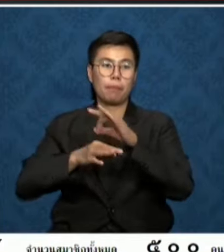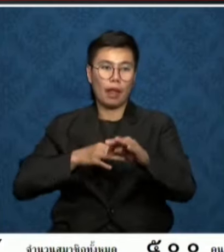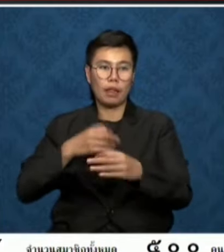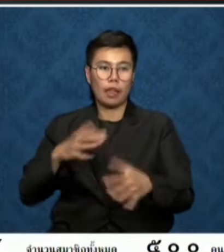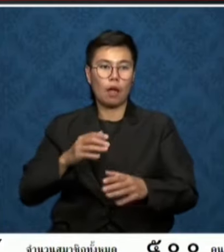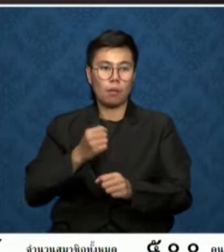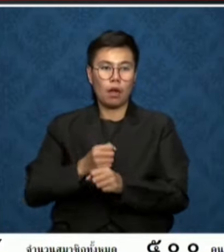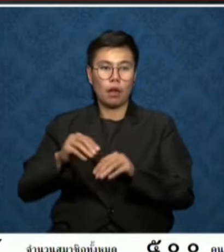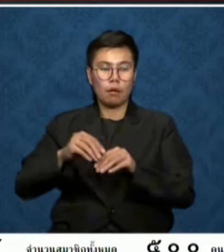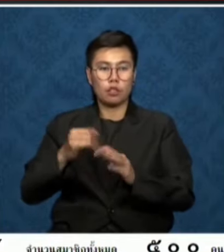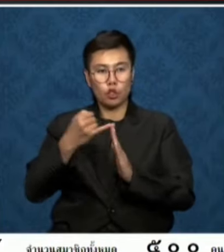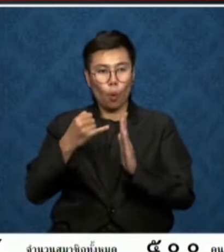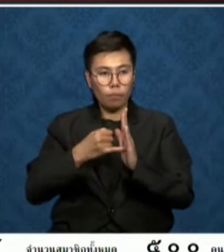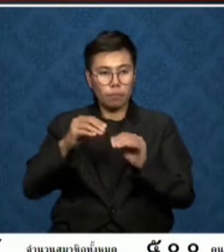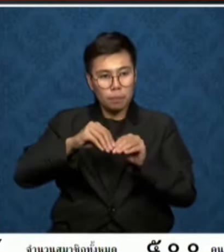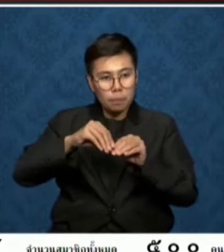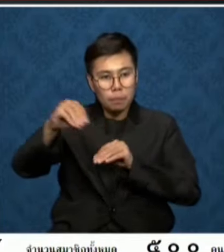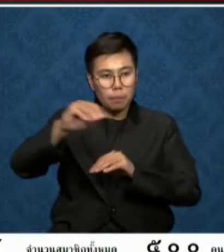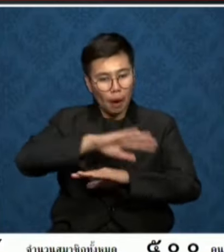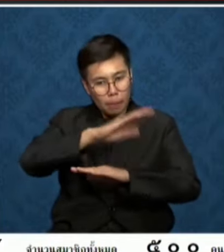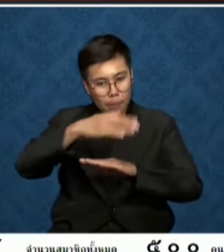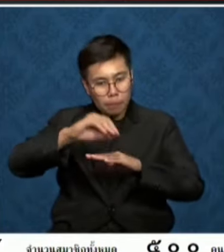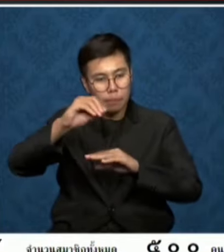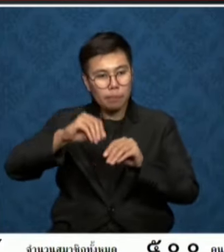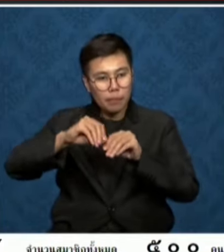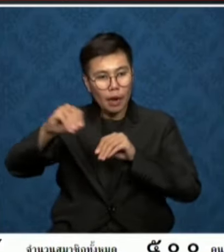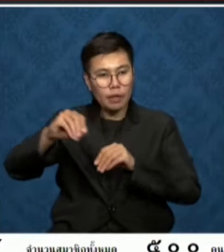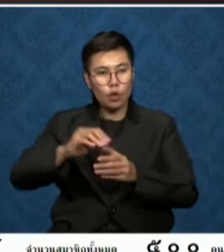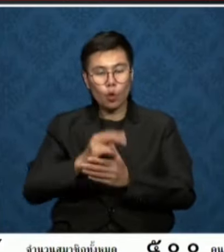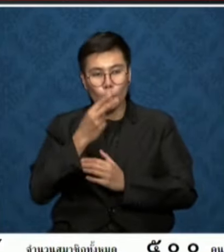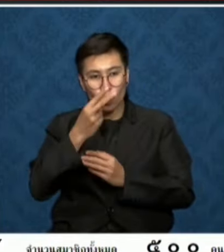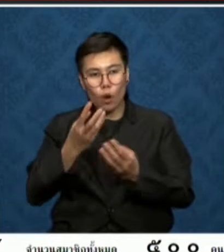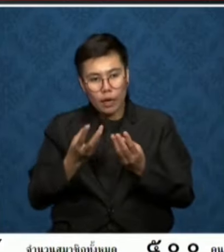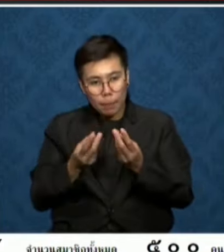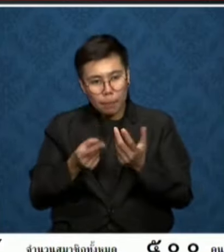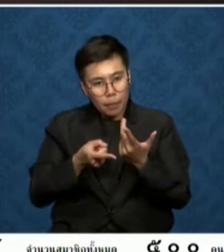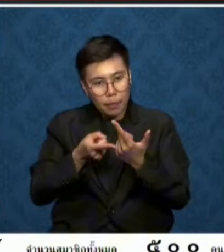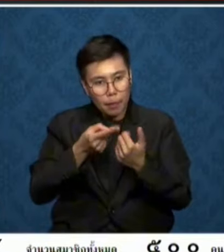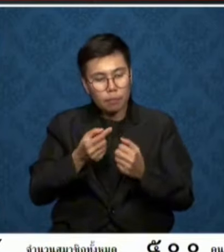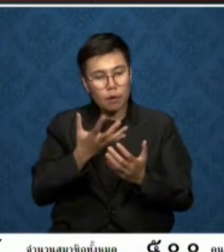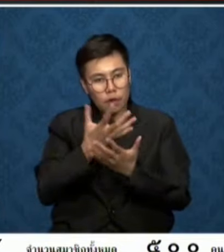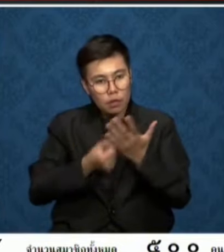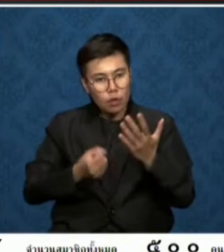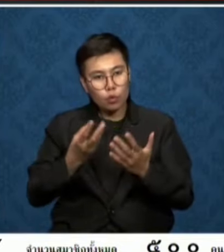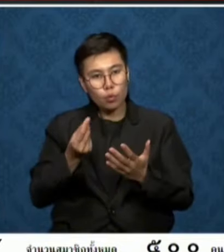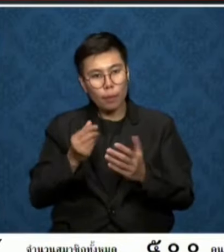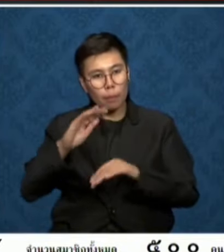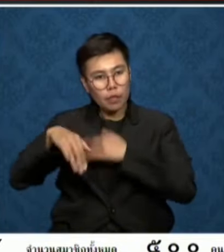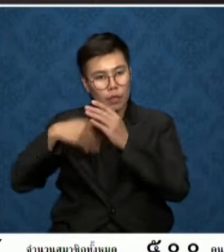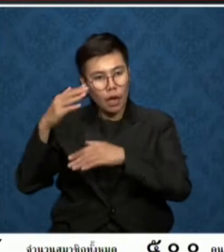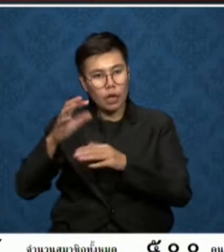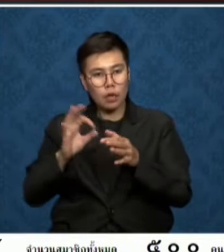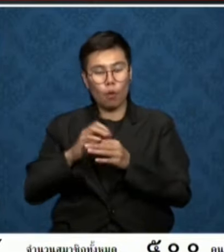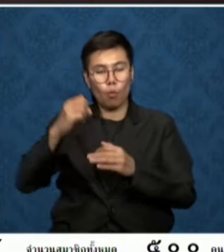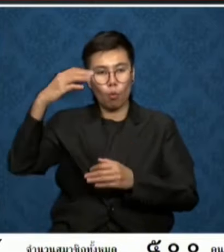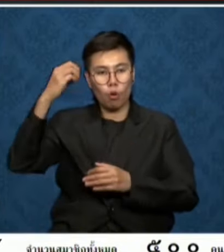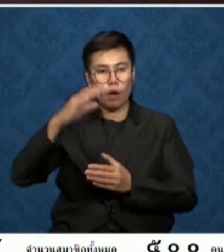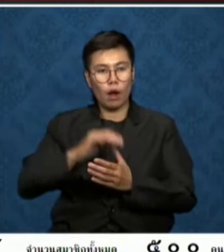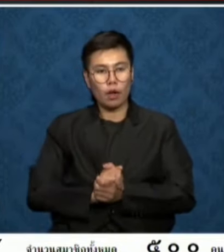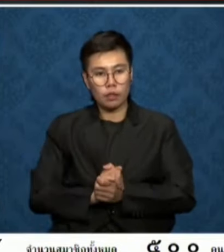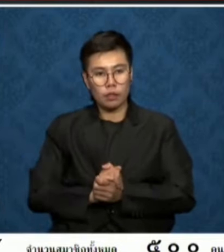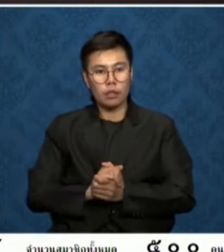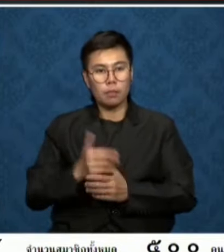กลครับทีนี้เรามาดูตัวเลขกันหน่อยดีไหมครับว่าตัวเลขมันเหลือเท่าไหร่ครับสำหรับกองทุนพัฒนาไฟฟ้านี้ถ้าตัวเลขล่า